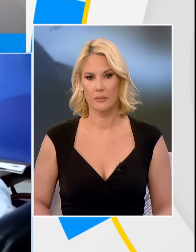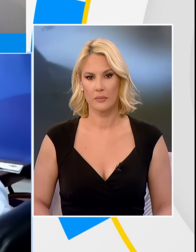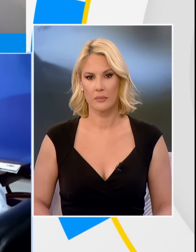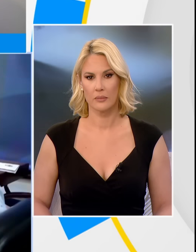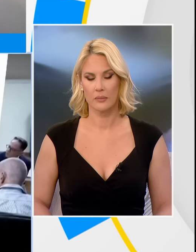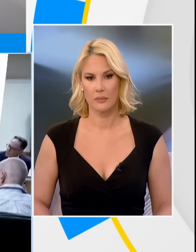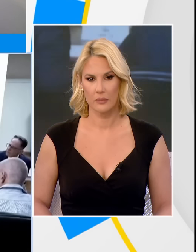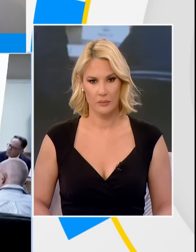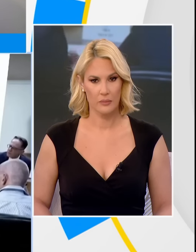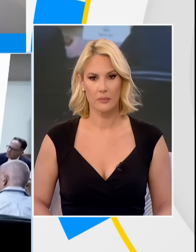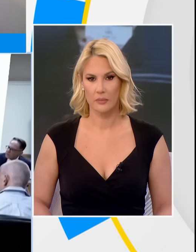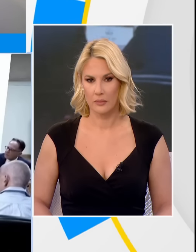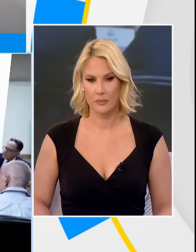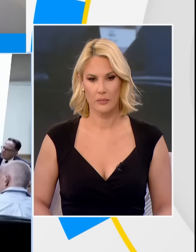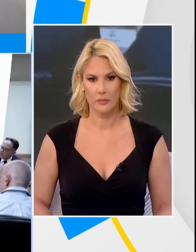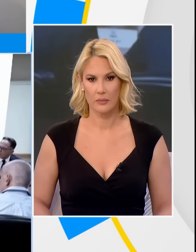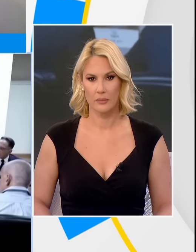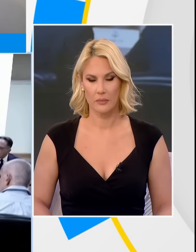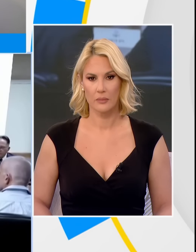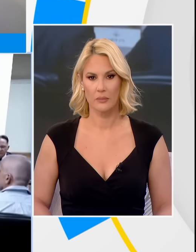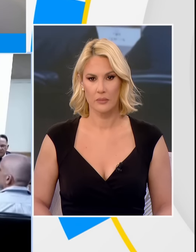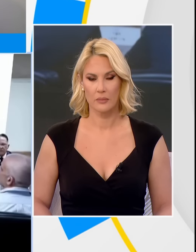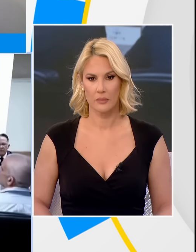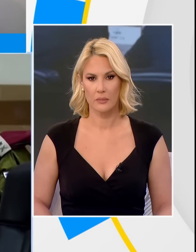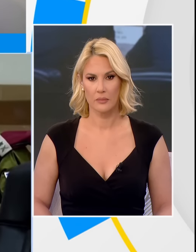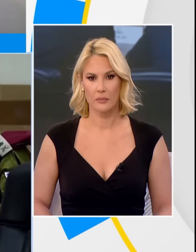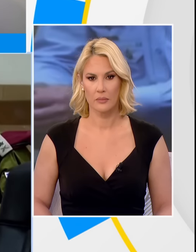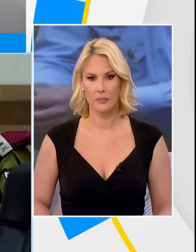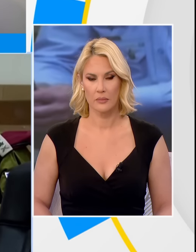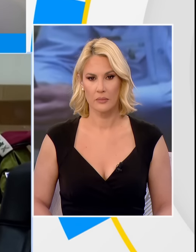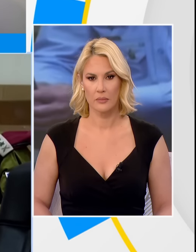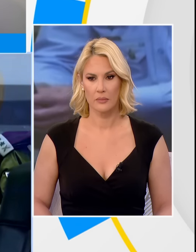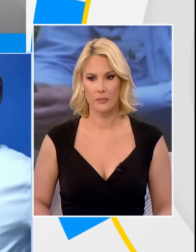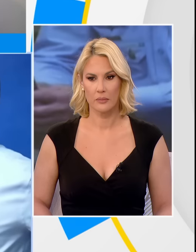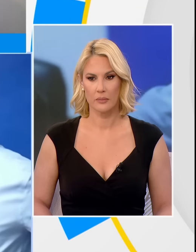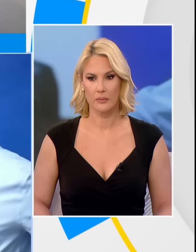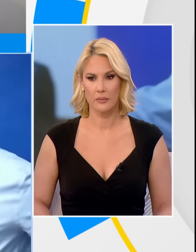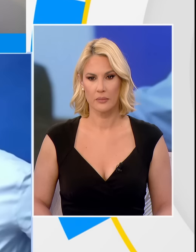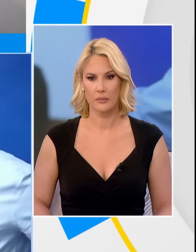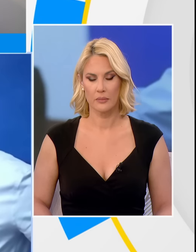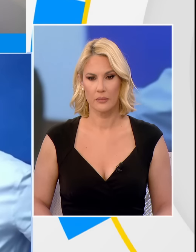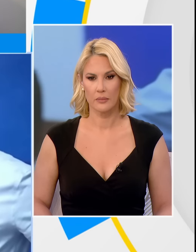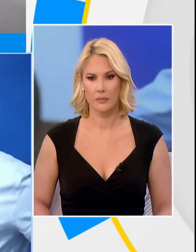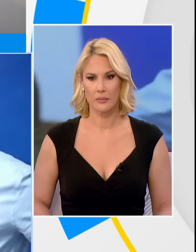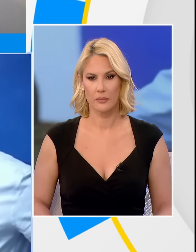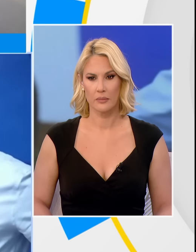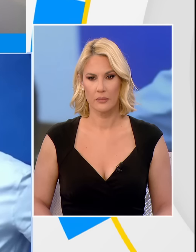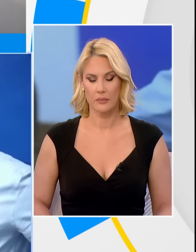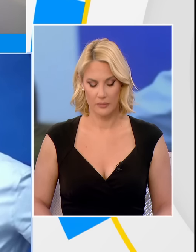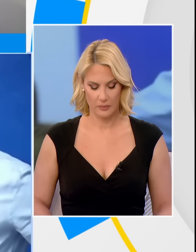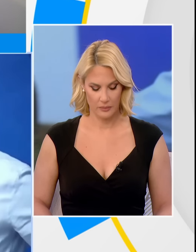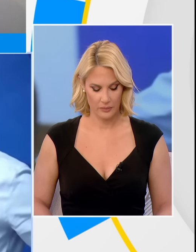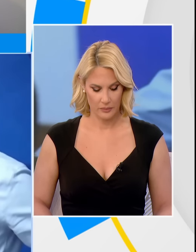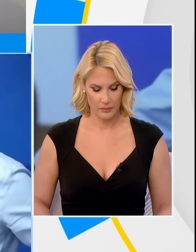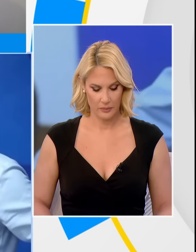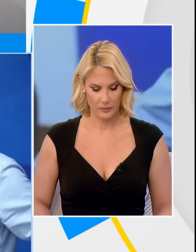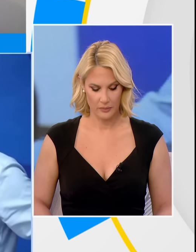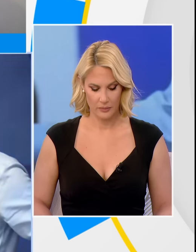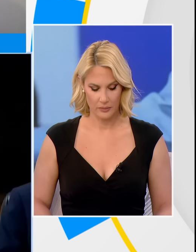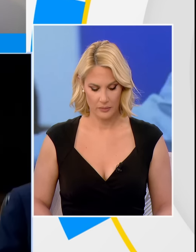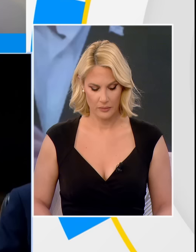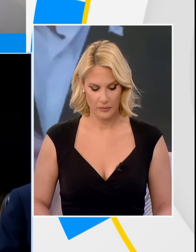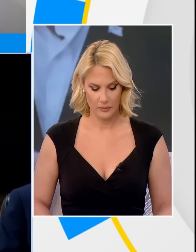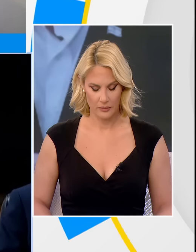ως συγκροτημένη, αν θέλετε, συγκροτημένο μπλοκ ακόμα στηρίζει το Ισραήλ. Εμείς έχουμε ειδικούς λόγους να στηρίζουμε το